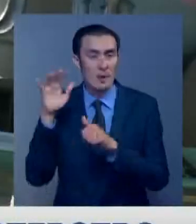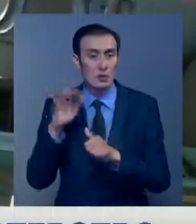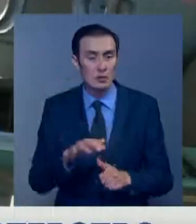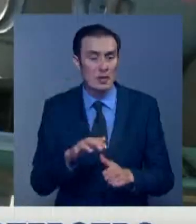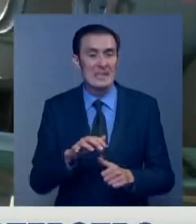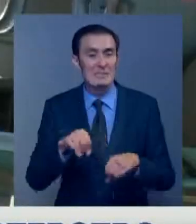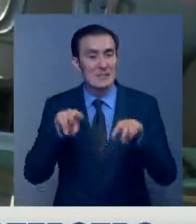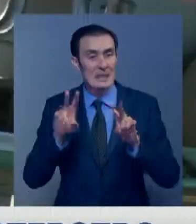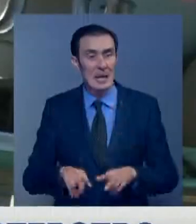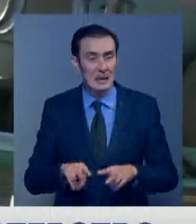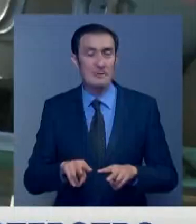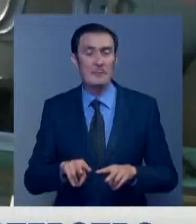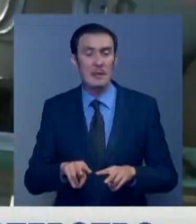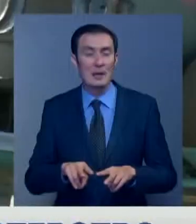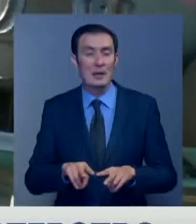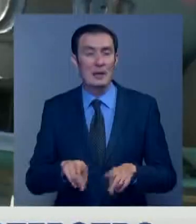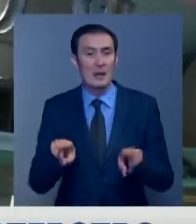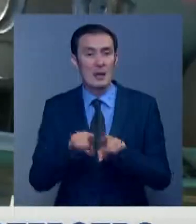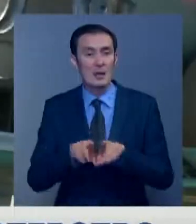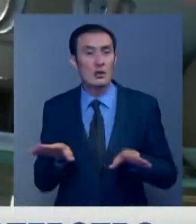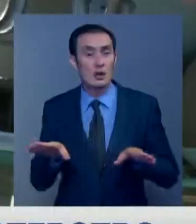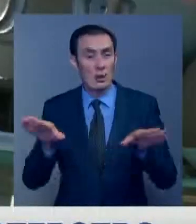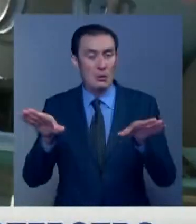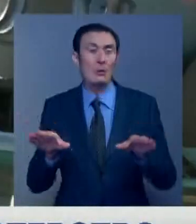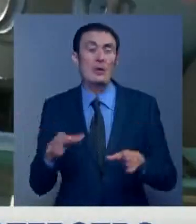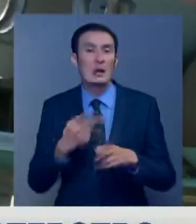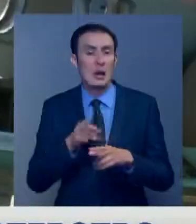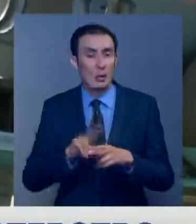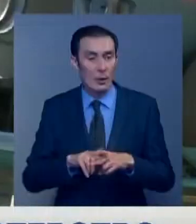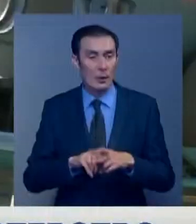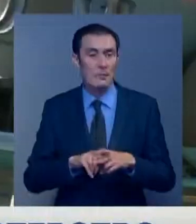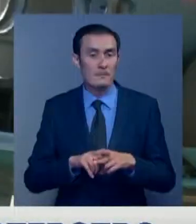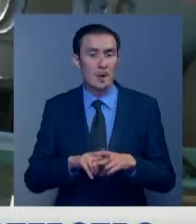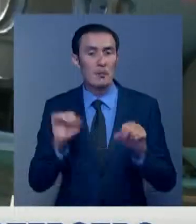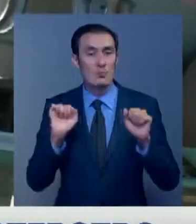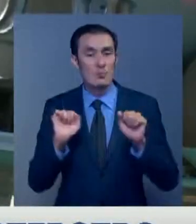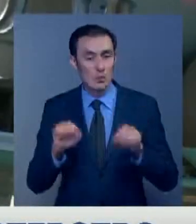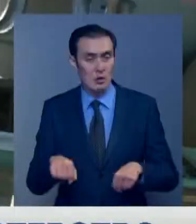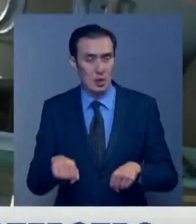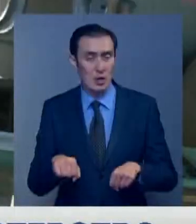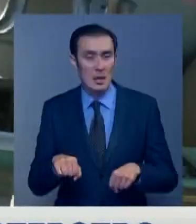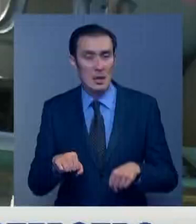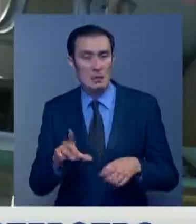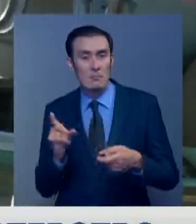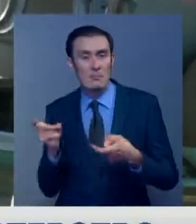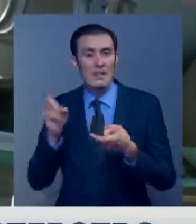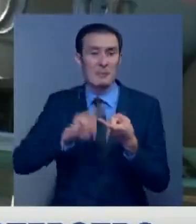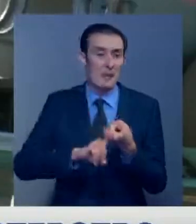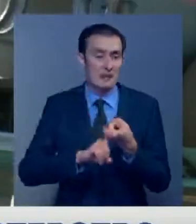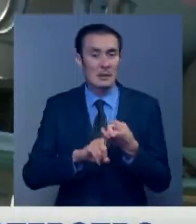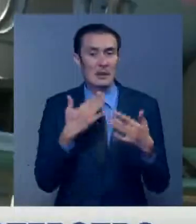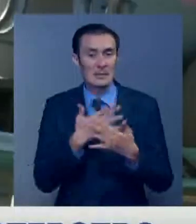система специального назначения типа крыло «Инсайдер», к которому можно прикреплять